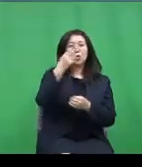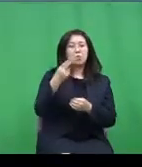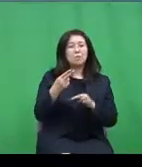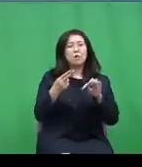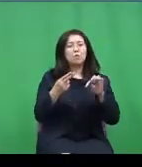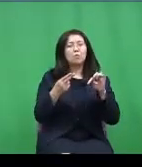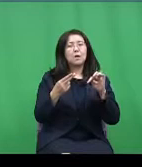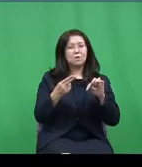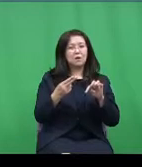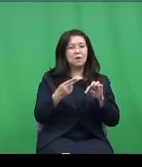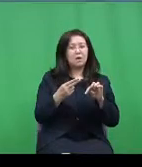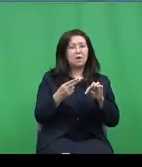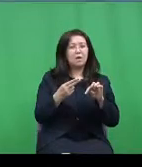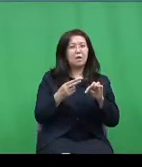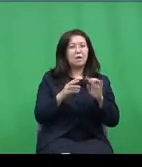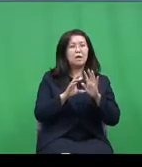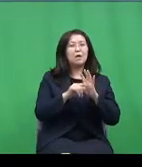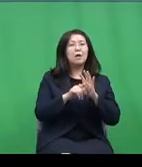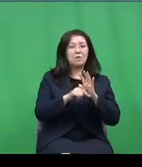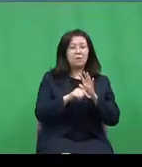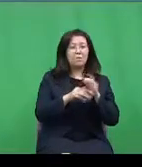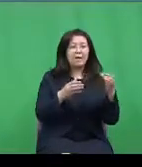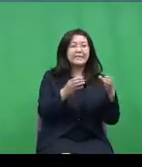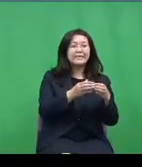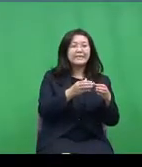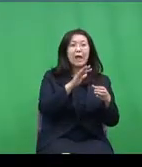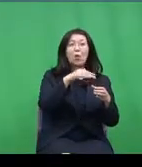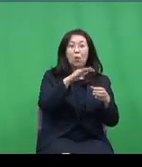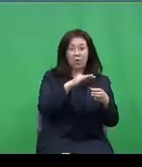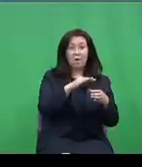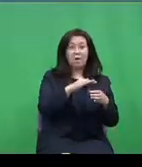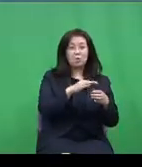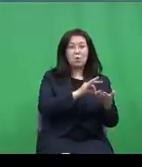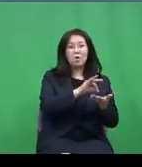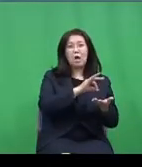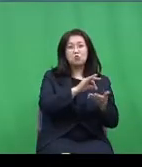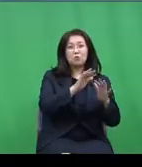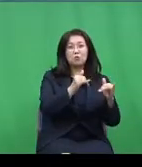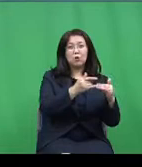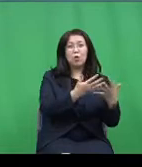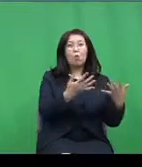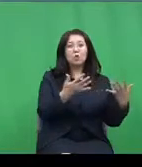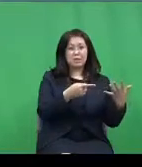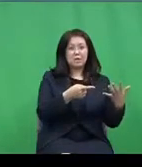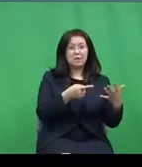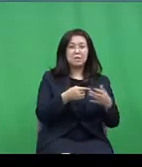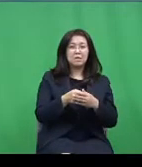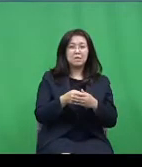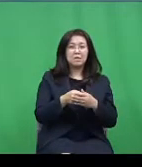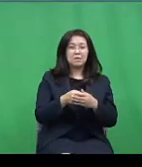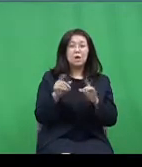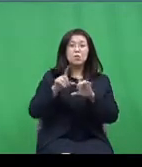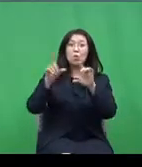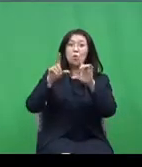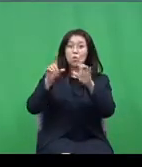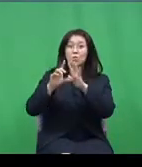抵抗のこともあるとか、割にロットが小さい方を買っていかれる方が多い。で、それはどうしても東